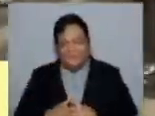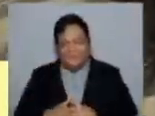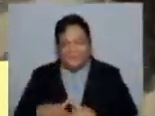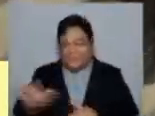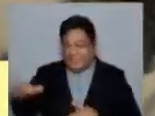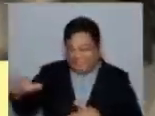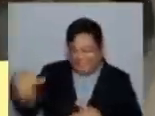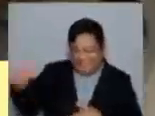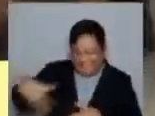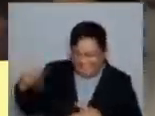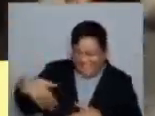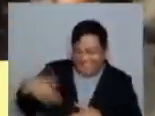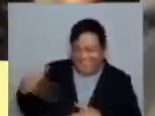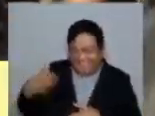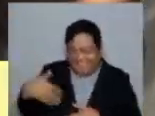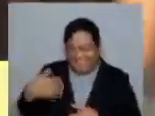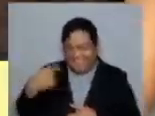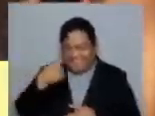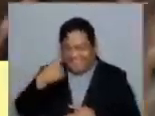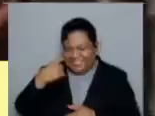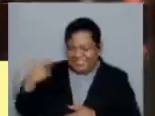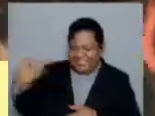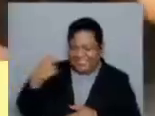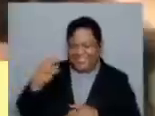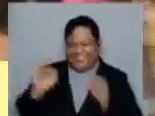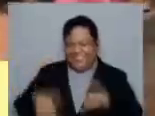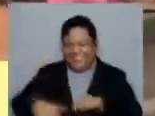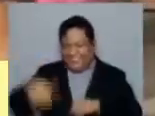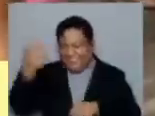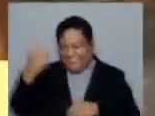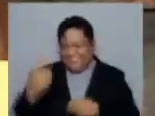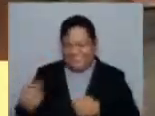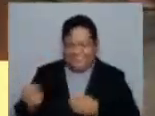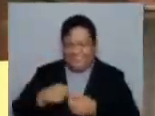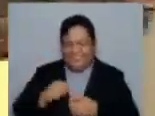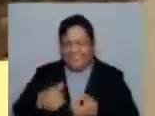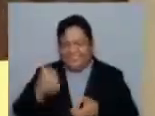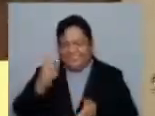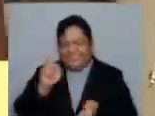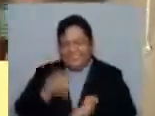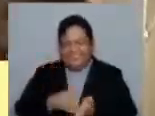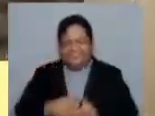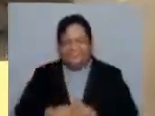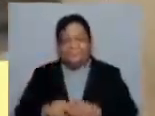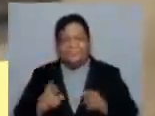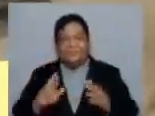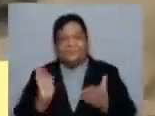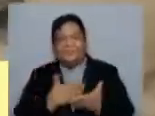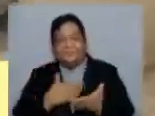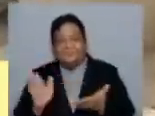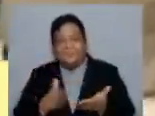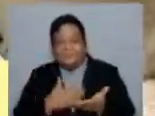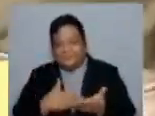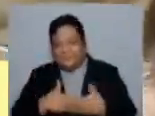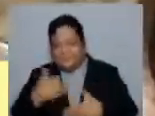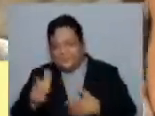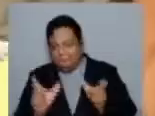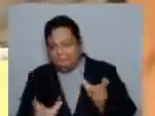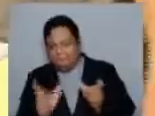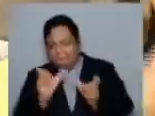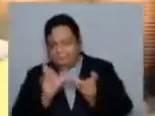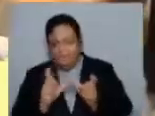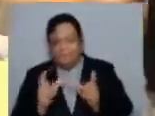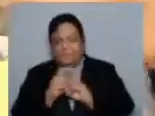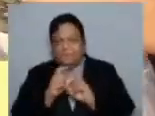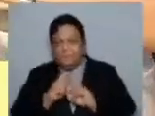Kanina ka pala na ako eh! Sumali ka na! Ka pa ng 1,000. Kakantahin mo lang, kuya, yung next. Okay, okay ba, kuya? Ready